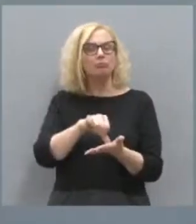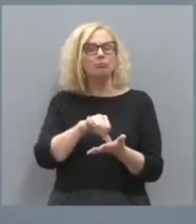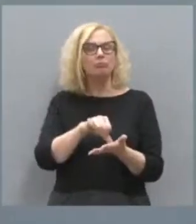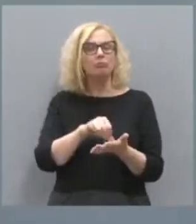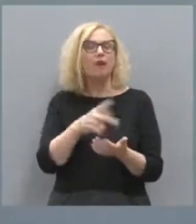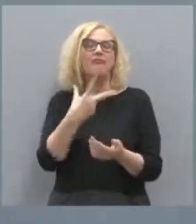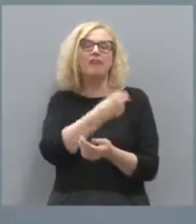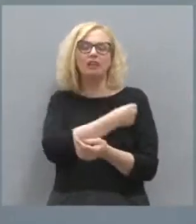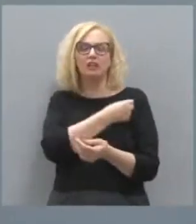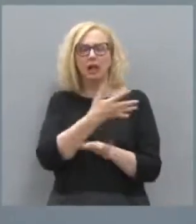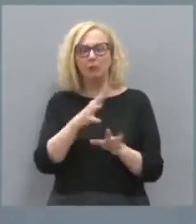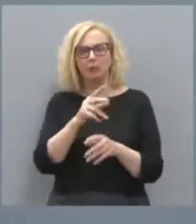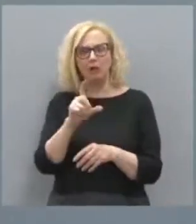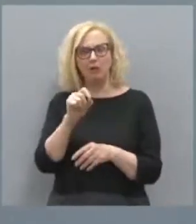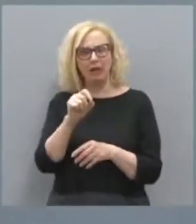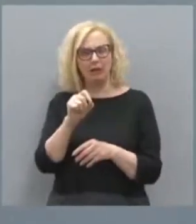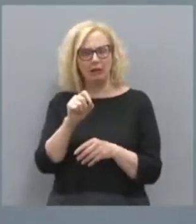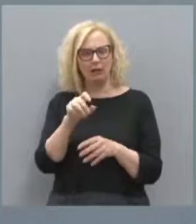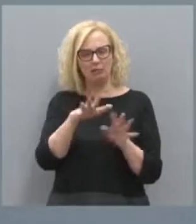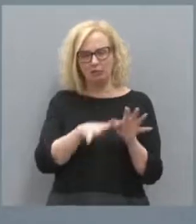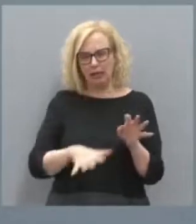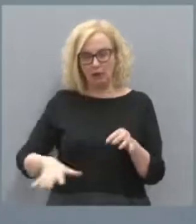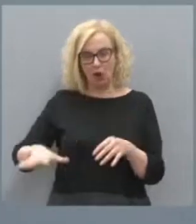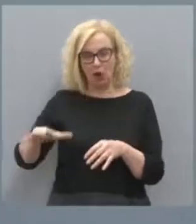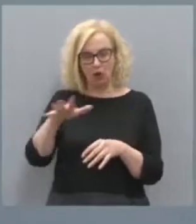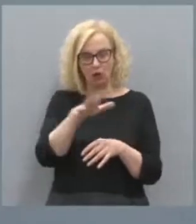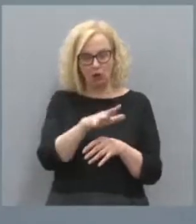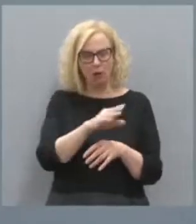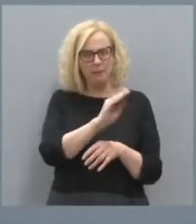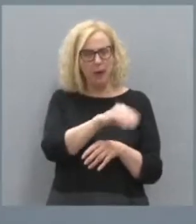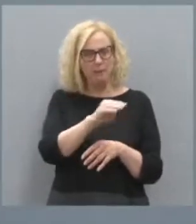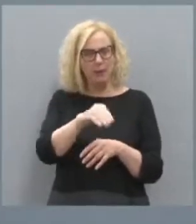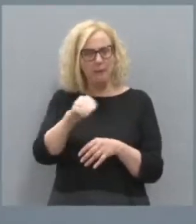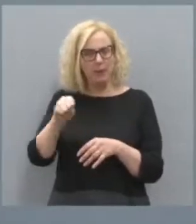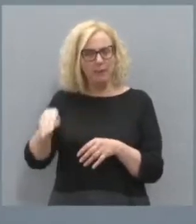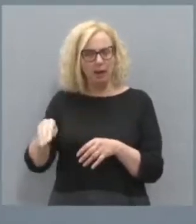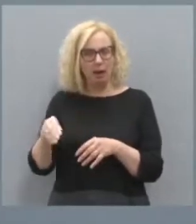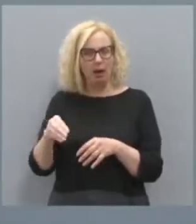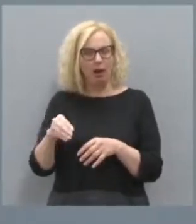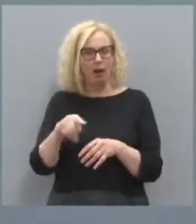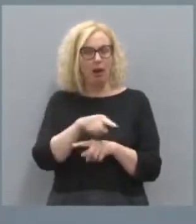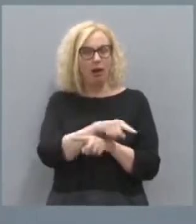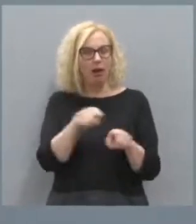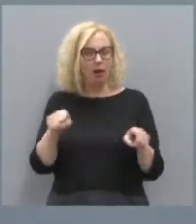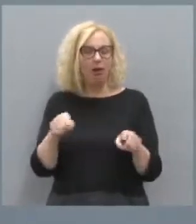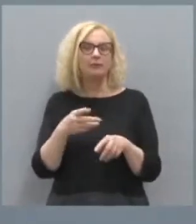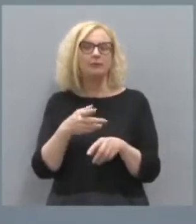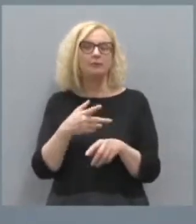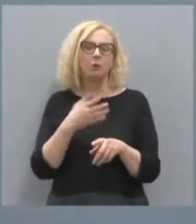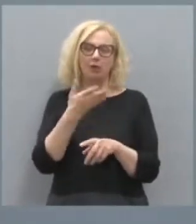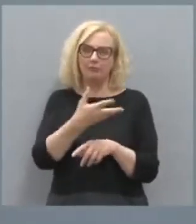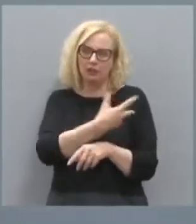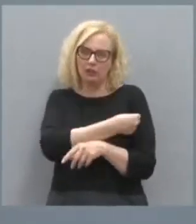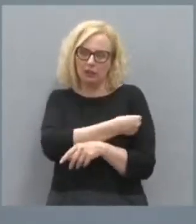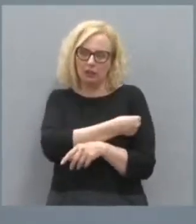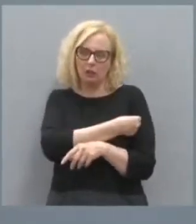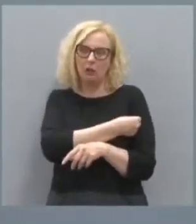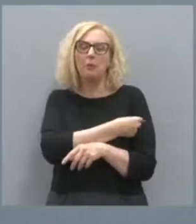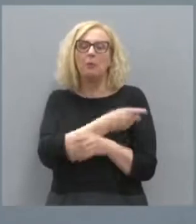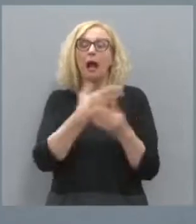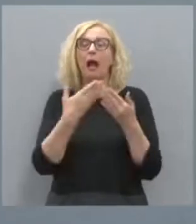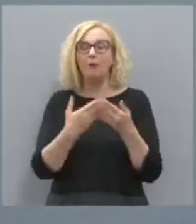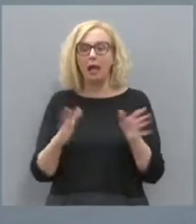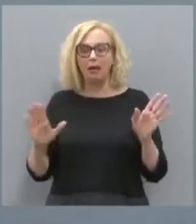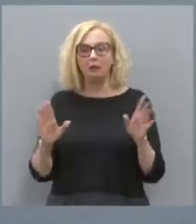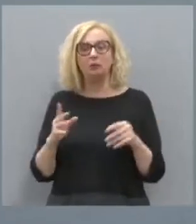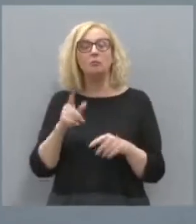sono la ventina classica sul territorio che tutti che tutti conosciamo per chi vuole fare le